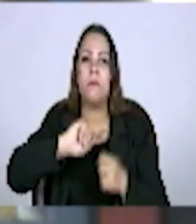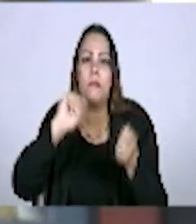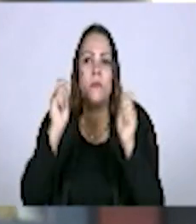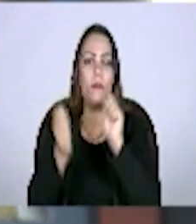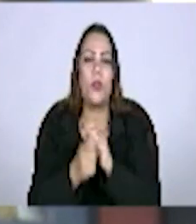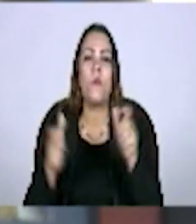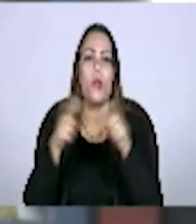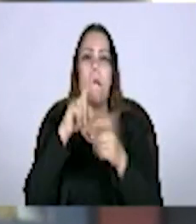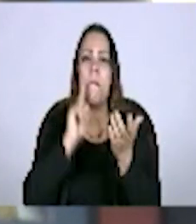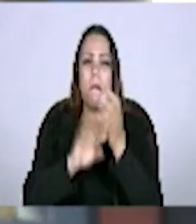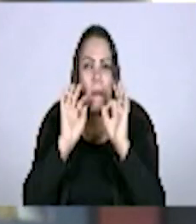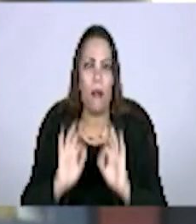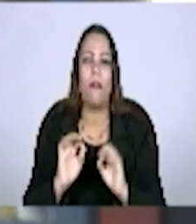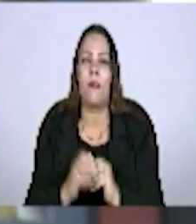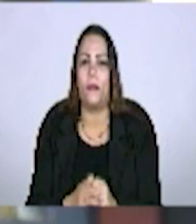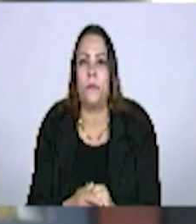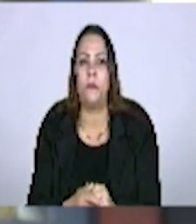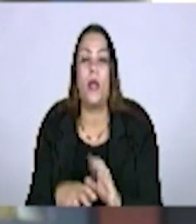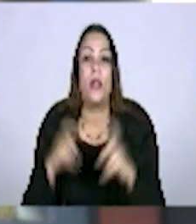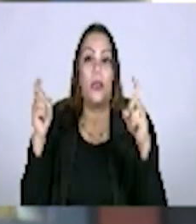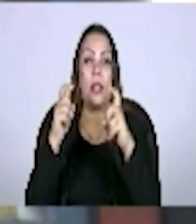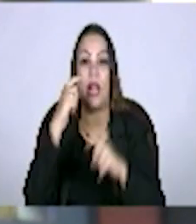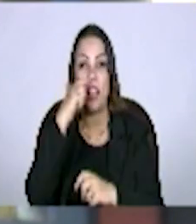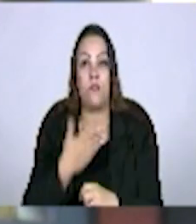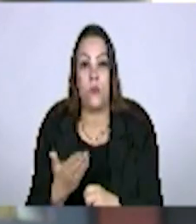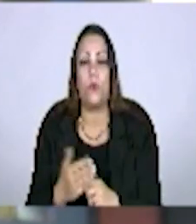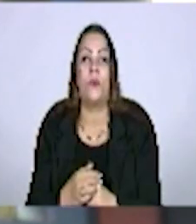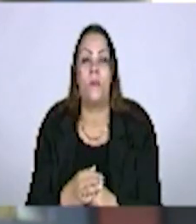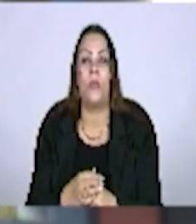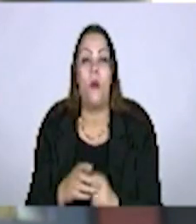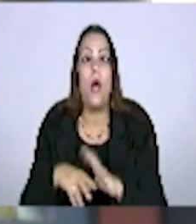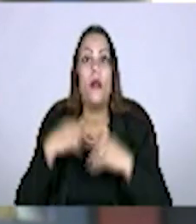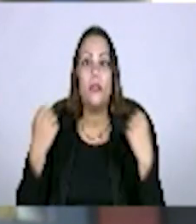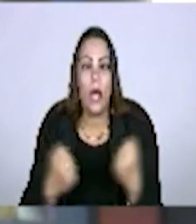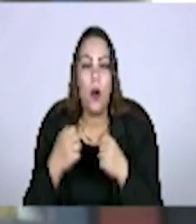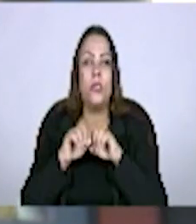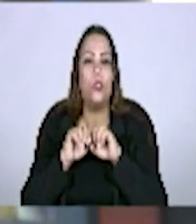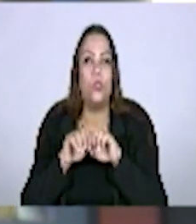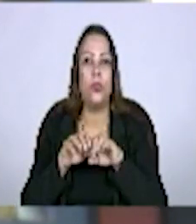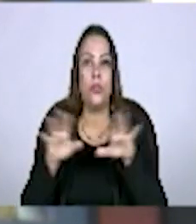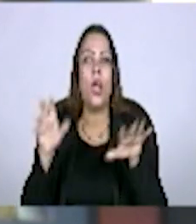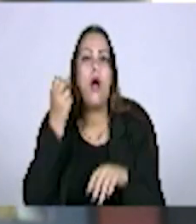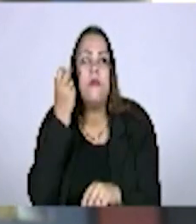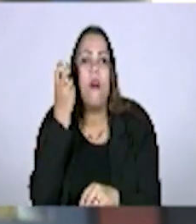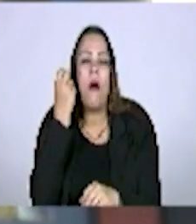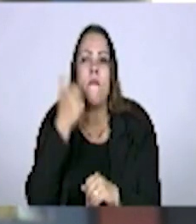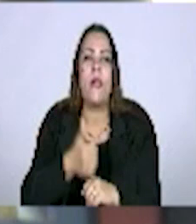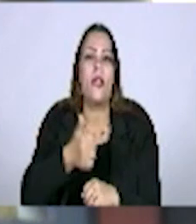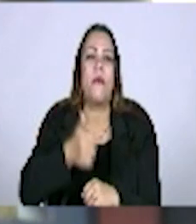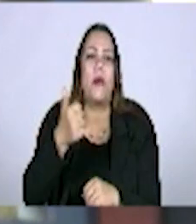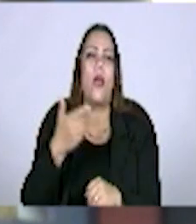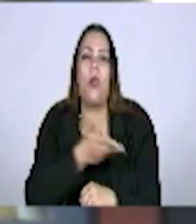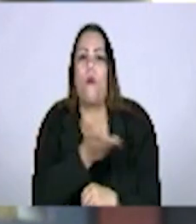بالفعل ا تتحدى نفسها وتحاول ان هي تشيع ثقافه ايجابيه